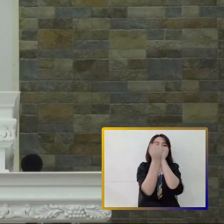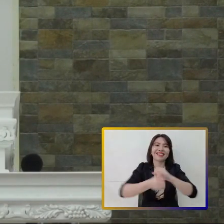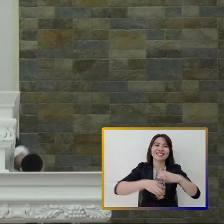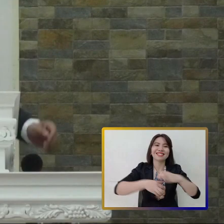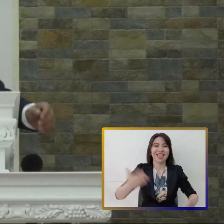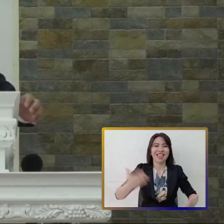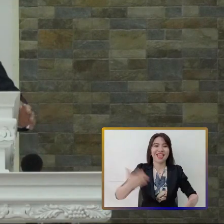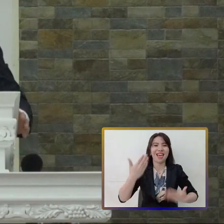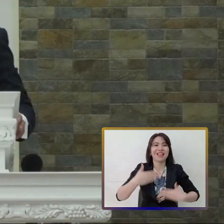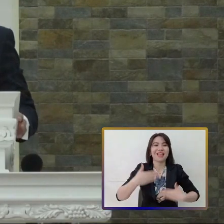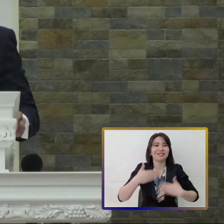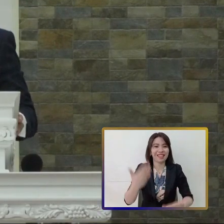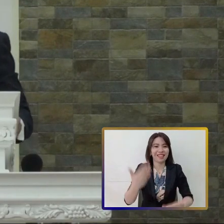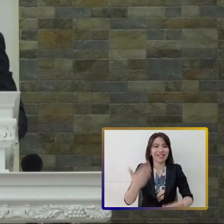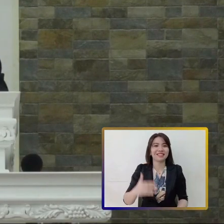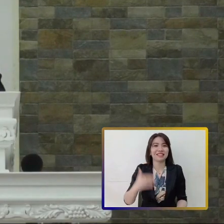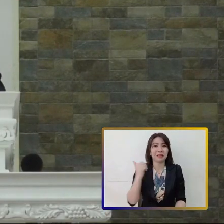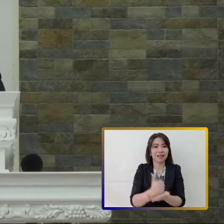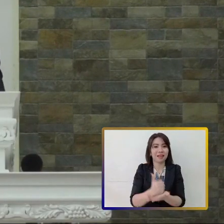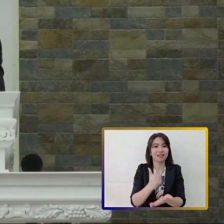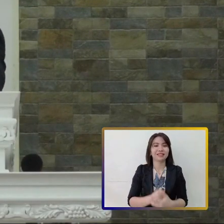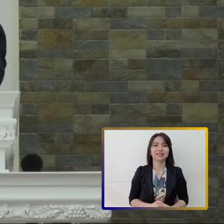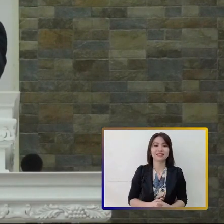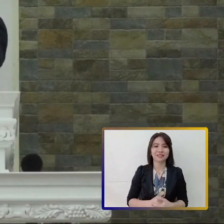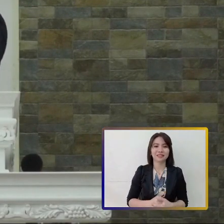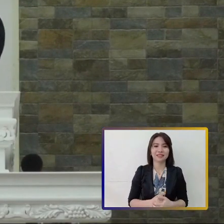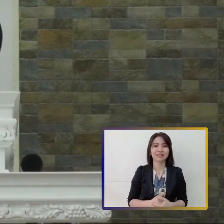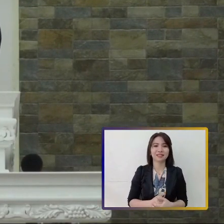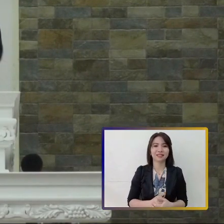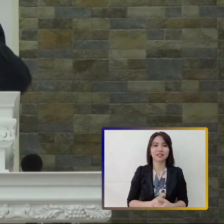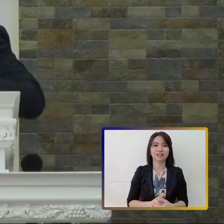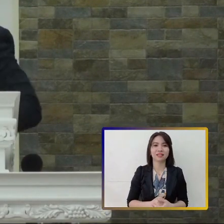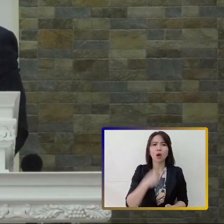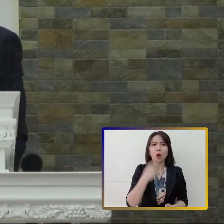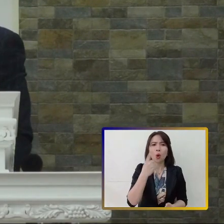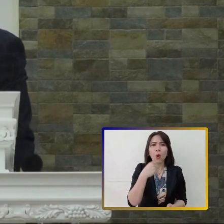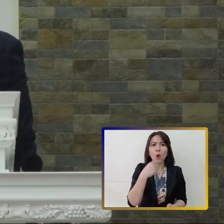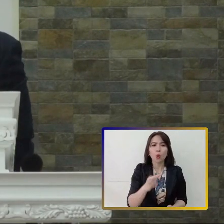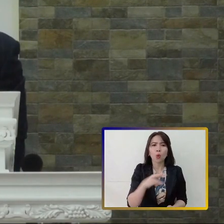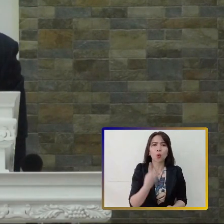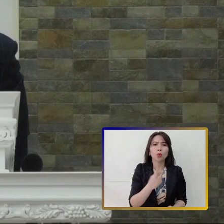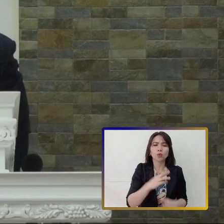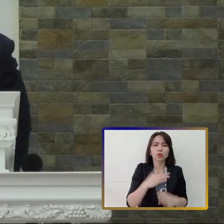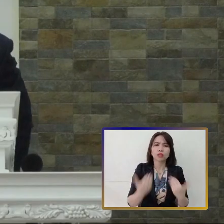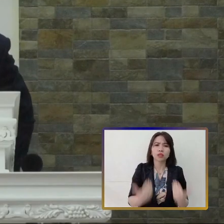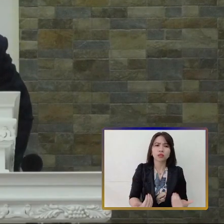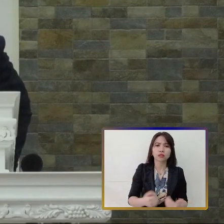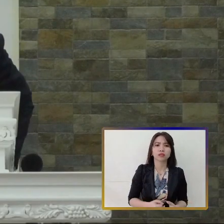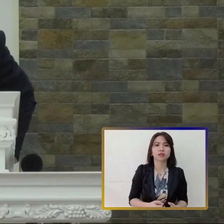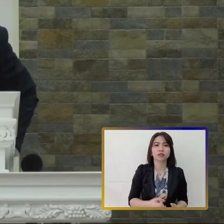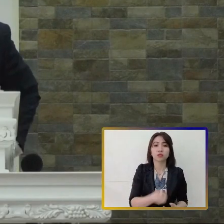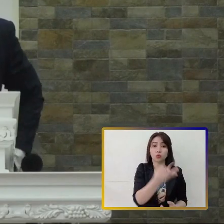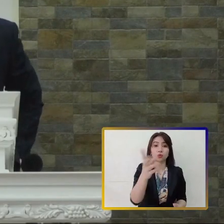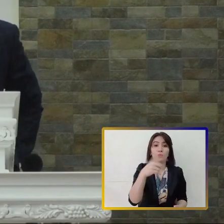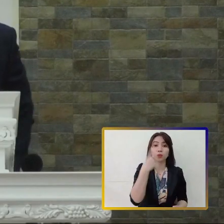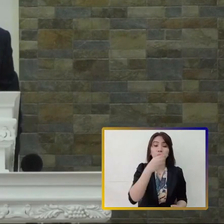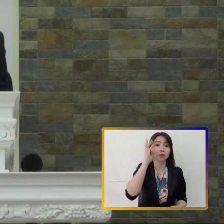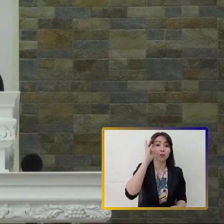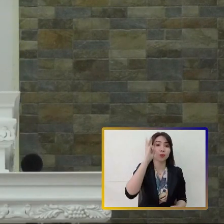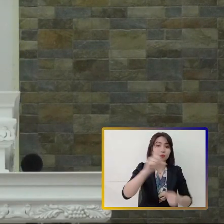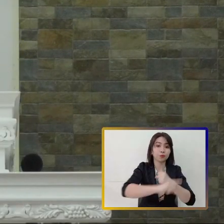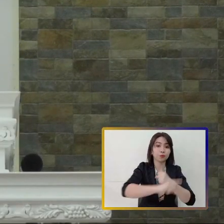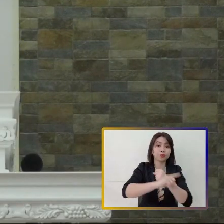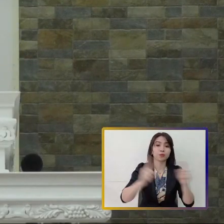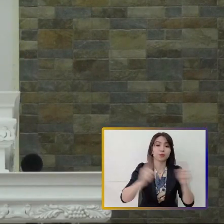kasiyahan. Oh yeah! Sino sa ating kalagitnaan ngayon maging nasa virtual, Google